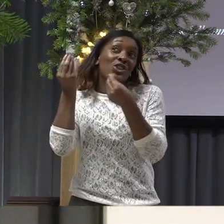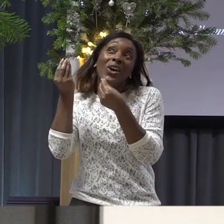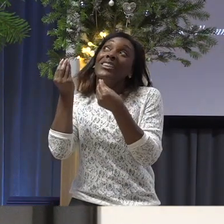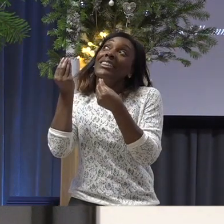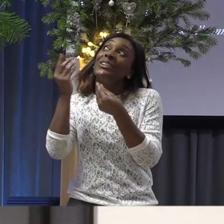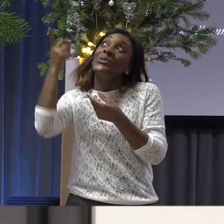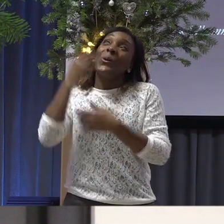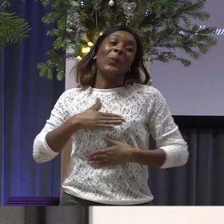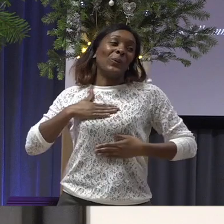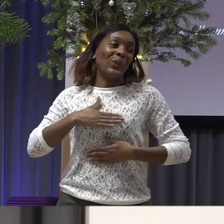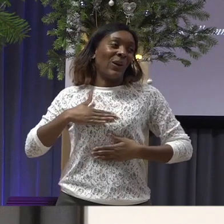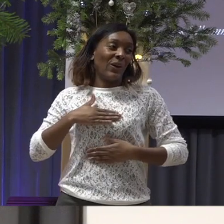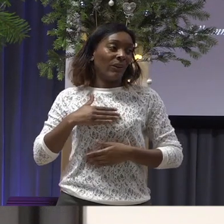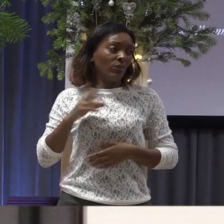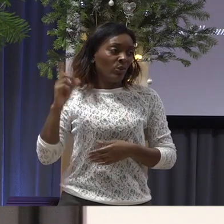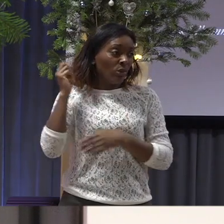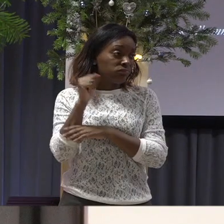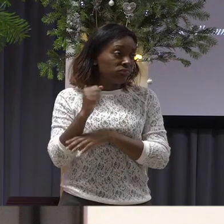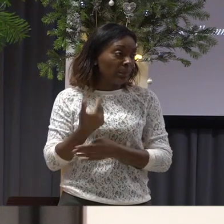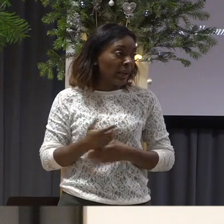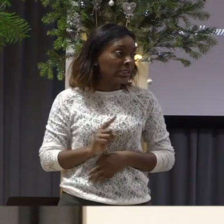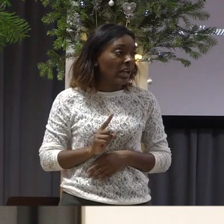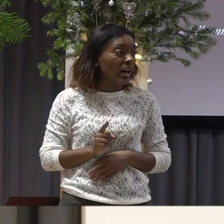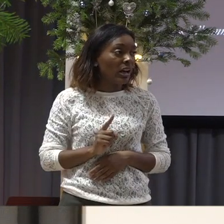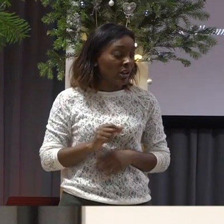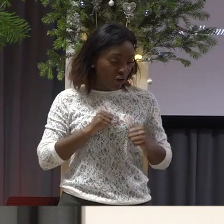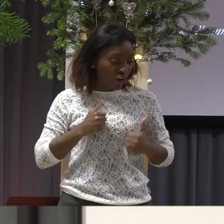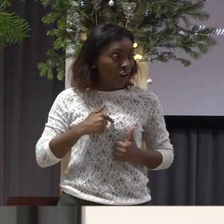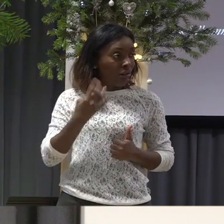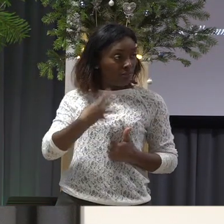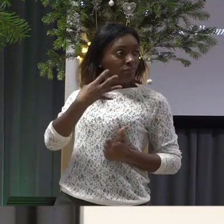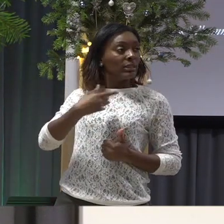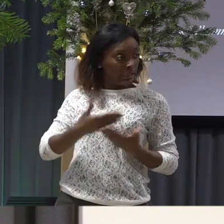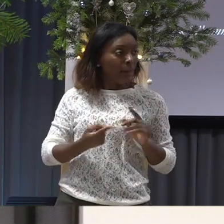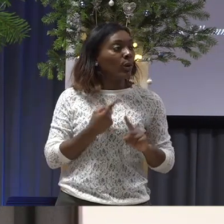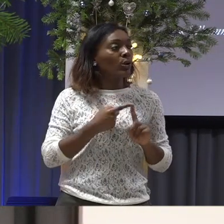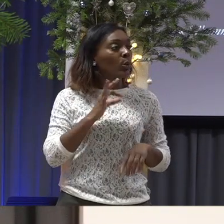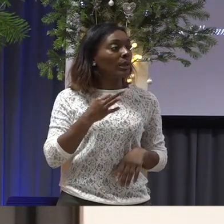pour plaire à Dieu? Mais non.